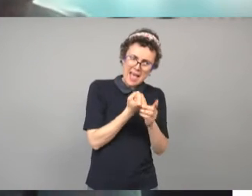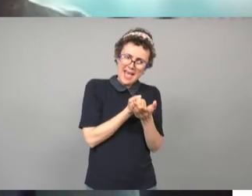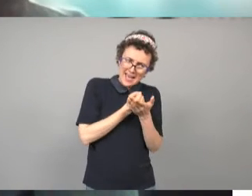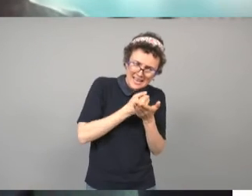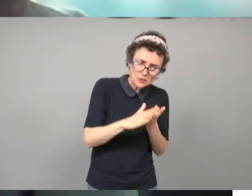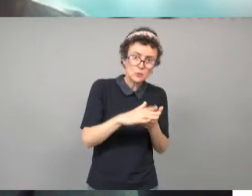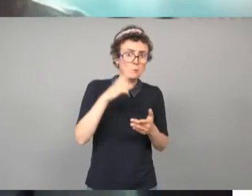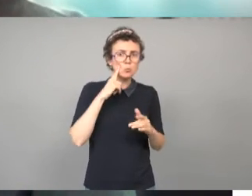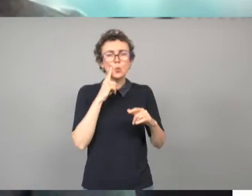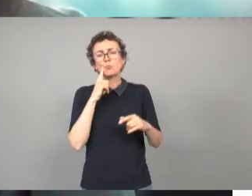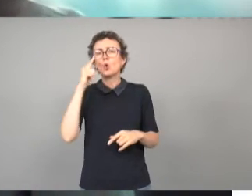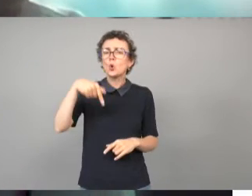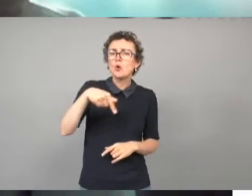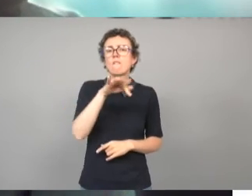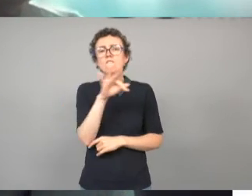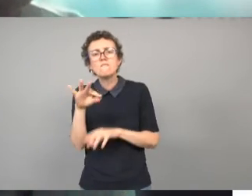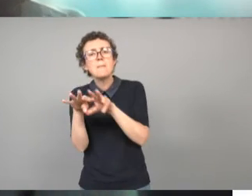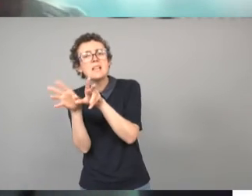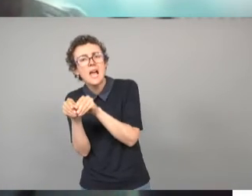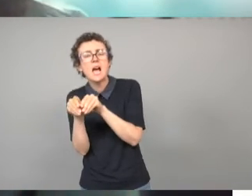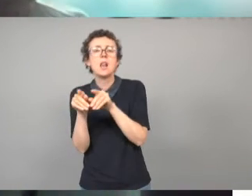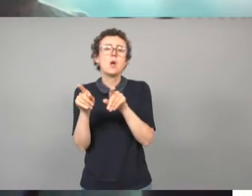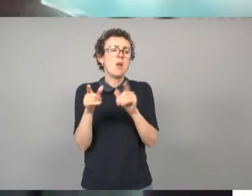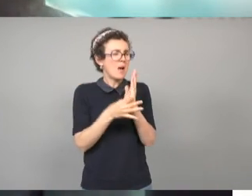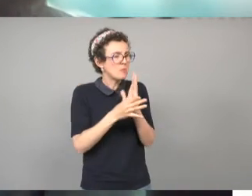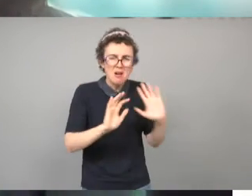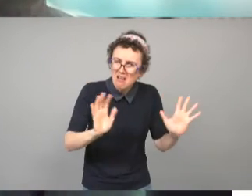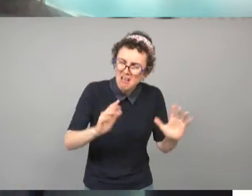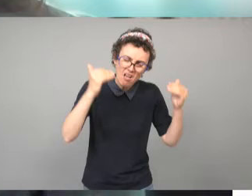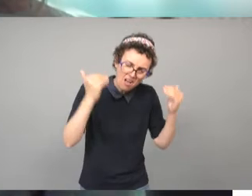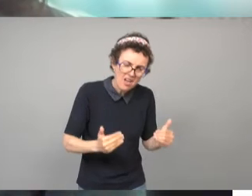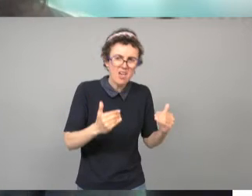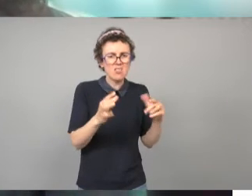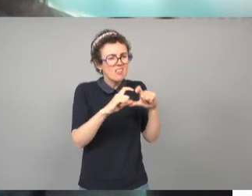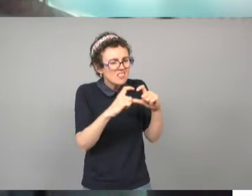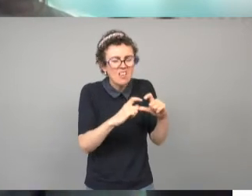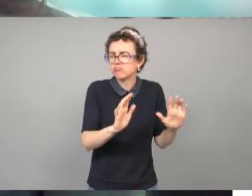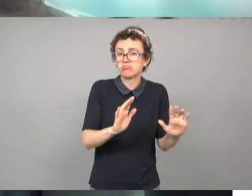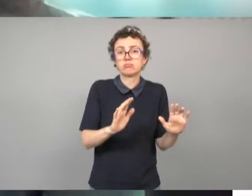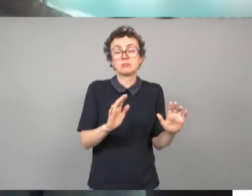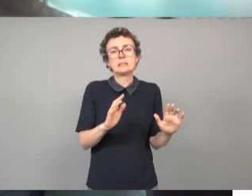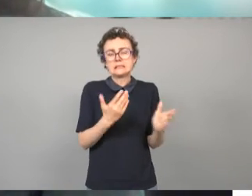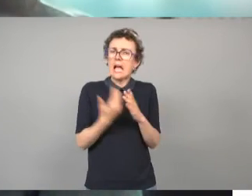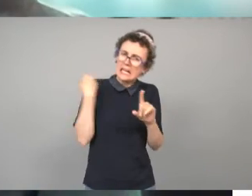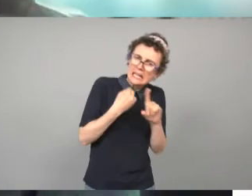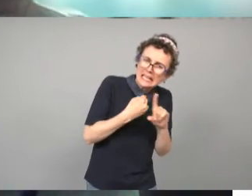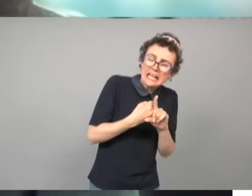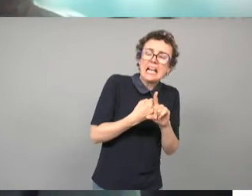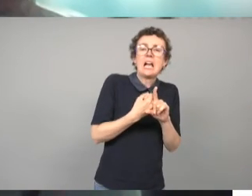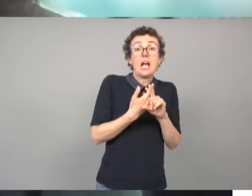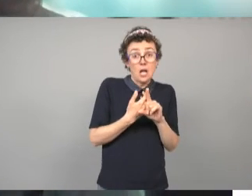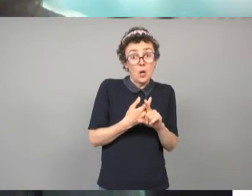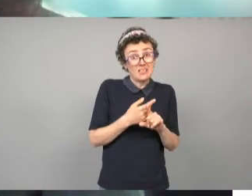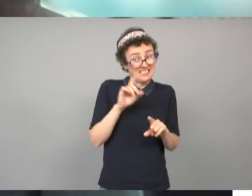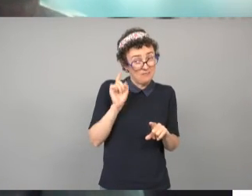tarifs sociaux, aux tickets et non plus seulement sur abonnement. De plus, parce que l'objectif est aussi de réduire l'utilisation et de donner une alternative à